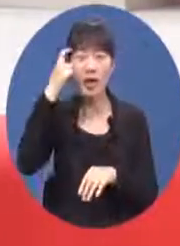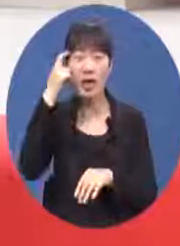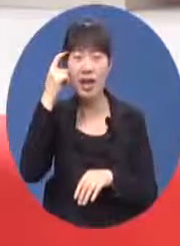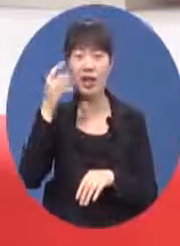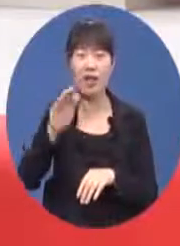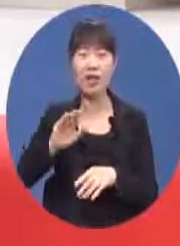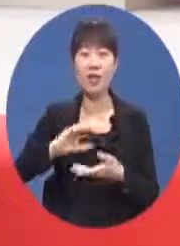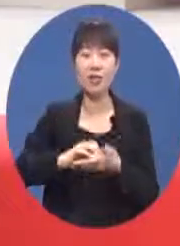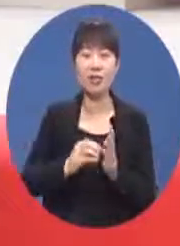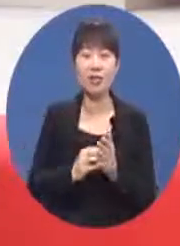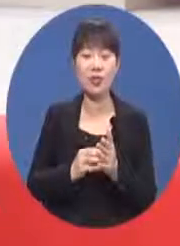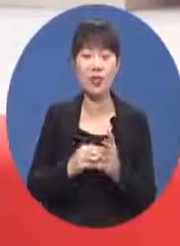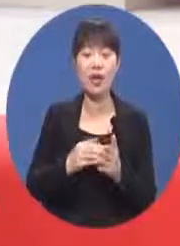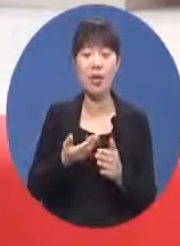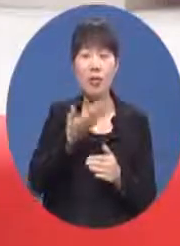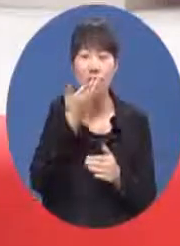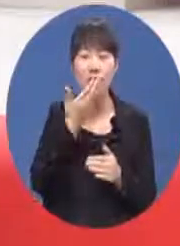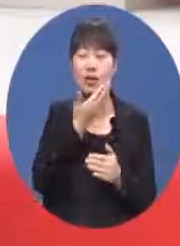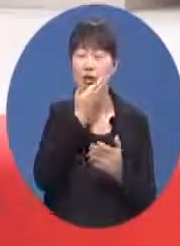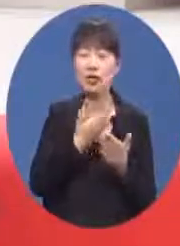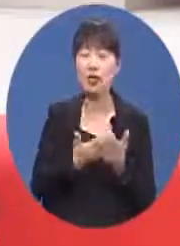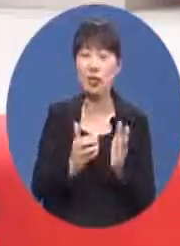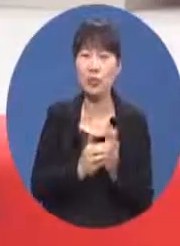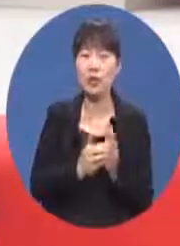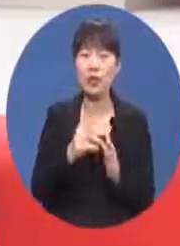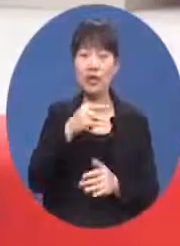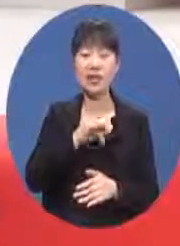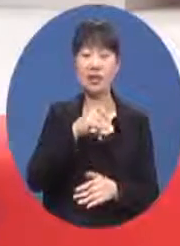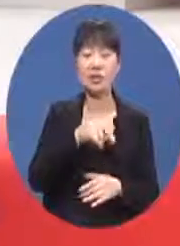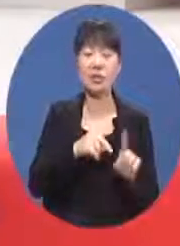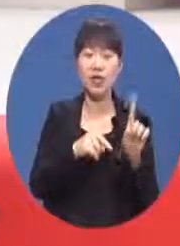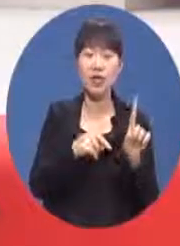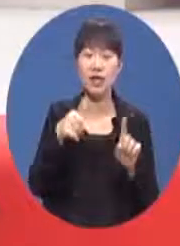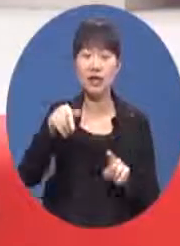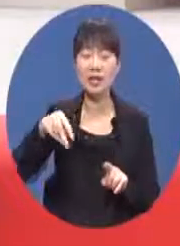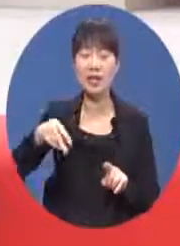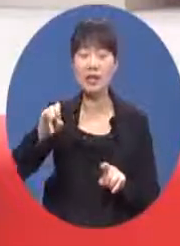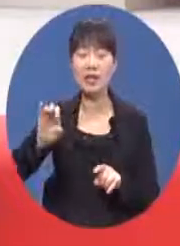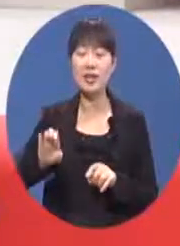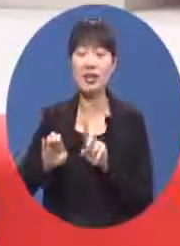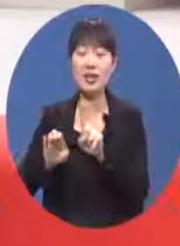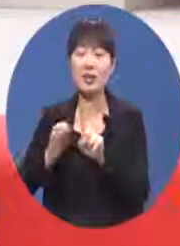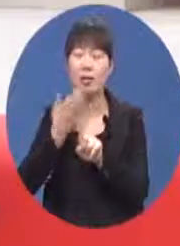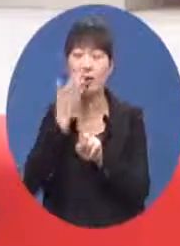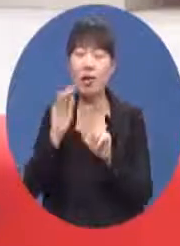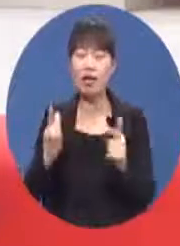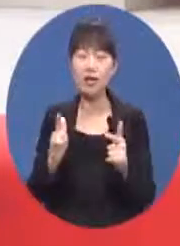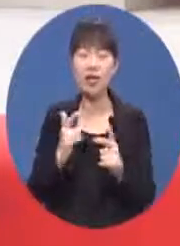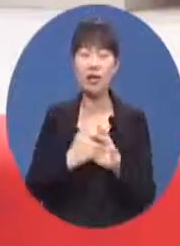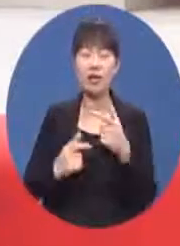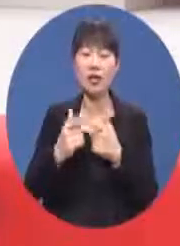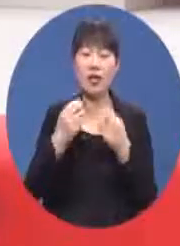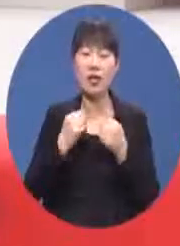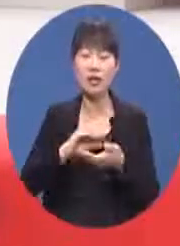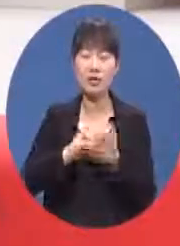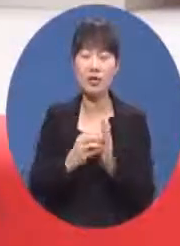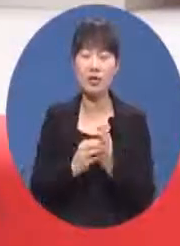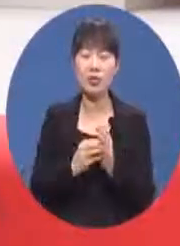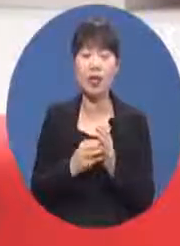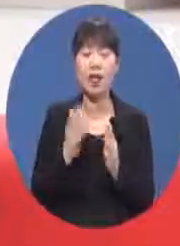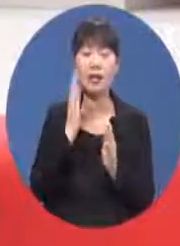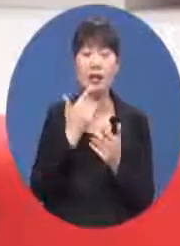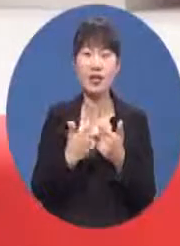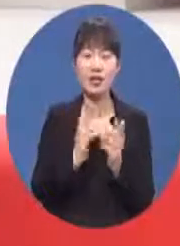실질적으로 얼마의 양을 먹느냐도 중요하거든요. 상추 한 장, 깻잎 한 장을 먹는 것이 아니라 보다 많은 양의 채소를 충분히